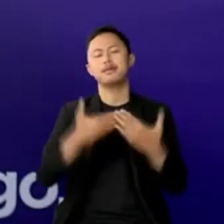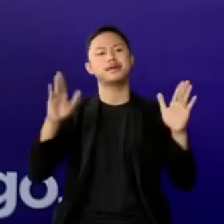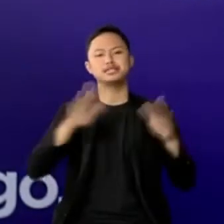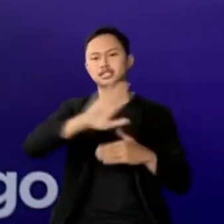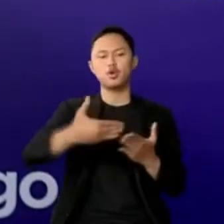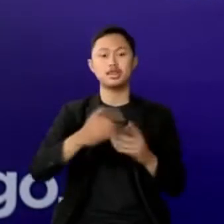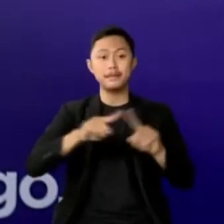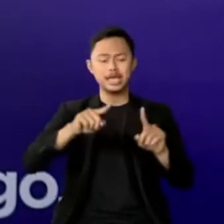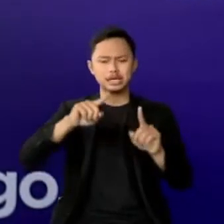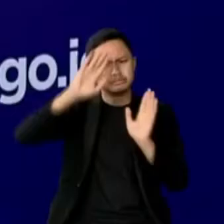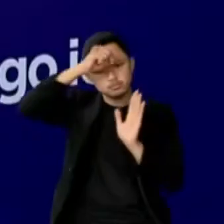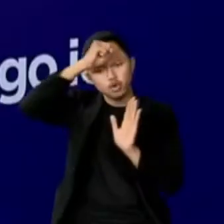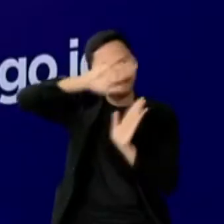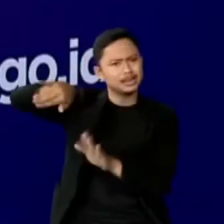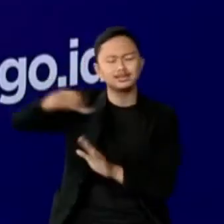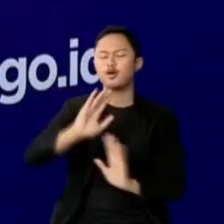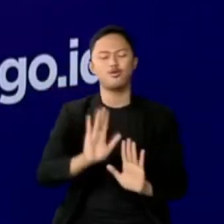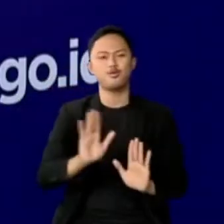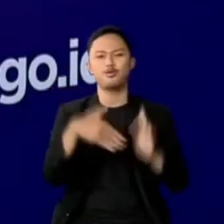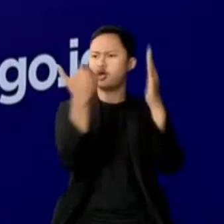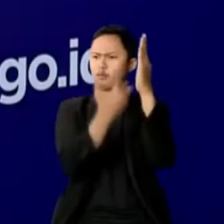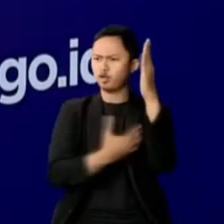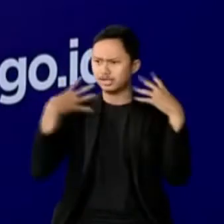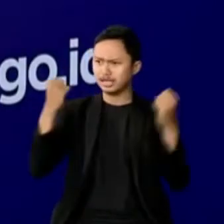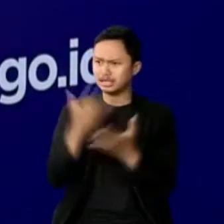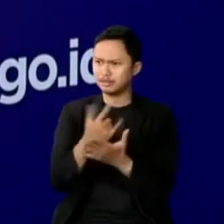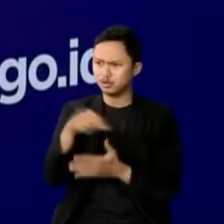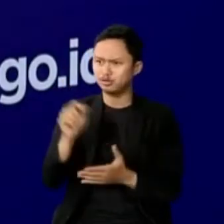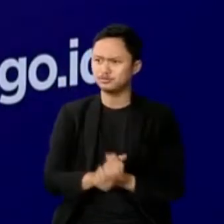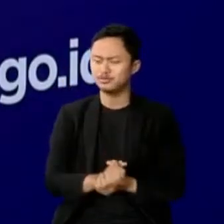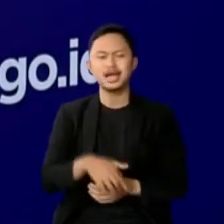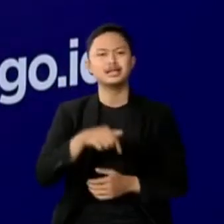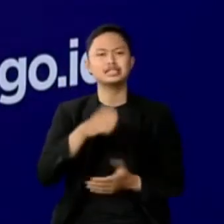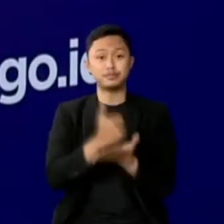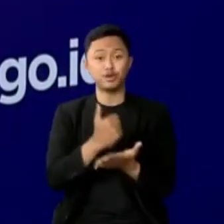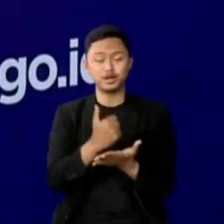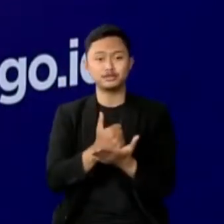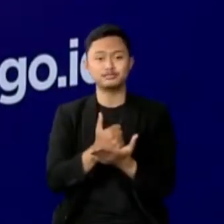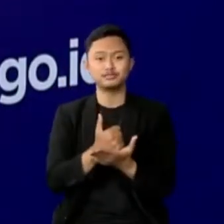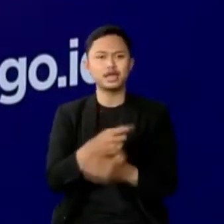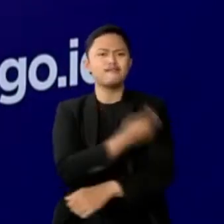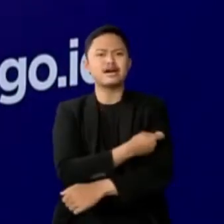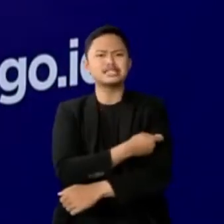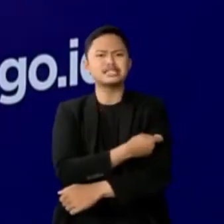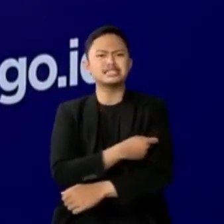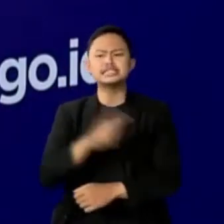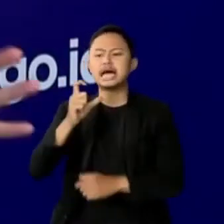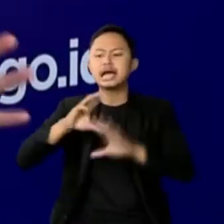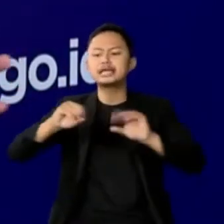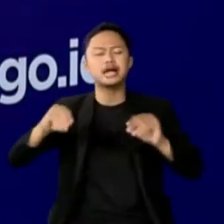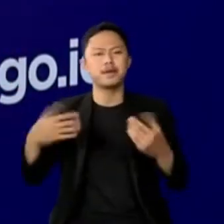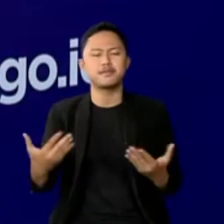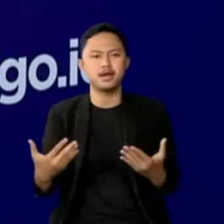Oke jadi kita jangan lengah terhadap foto kesehatan ketiga m tadi ya Prof Profesor sebenarnya Bagaimana sih cara kerja vaksin ini sendiri kan mungkin